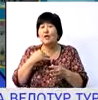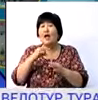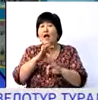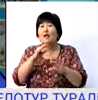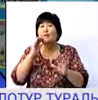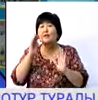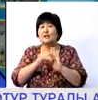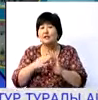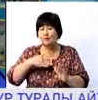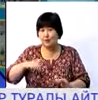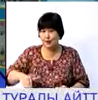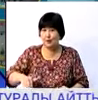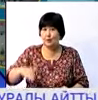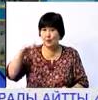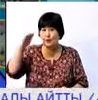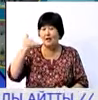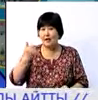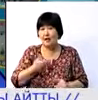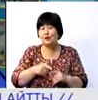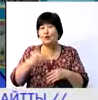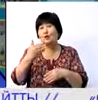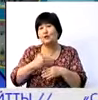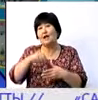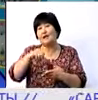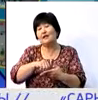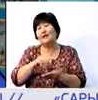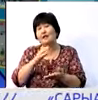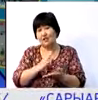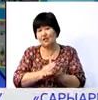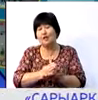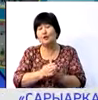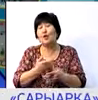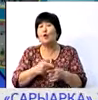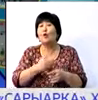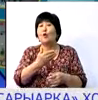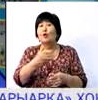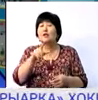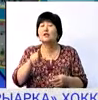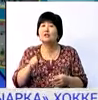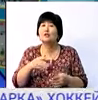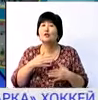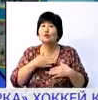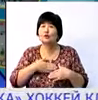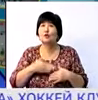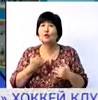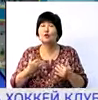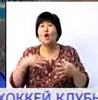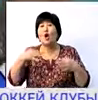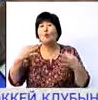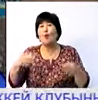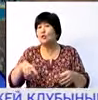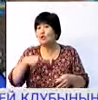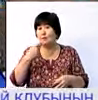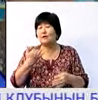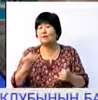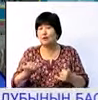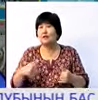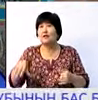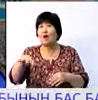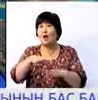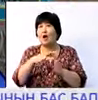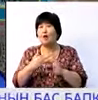өскен біздер, қазіменке әлі сол сақынады кені жатырмыз. Бұл күстерінің орыны шүкір бос деп айта алмаймыз. Қазір сол ауылда,